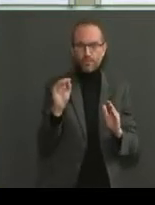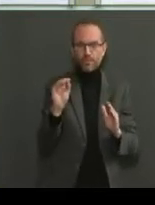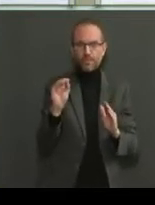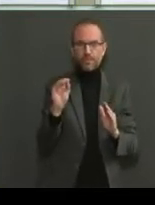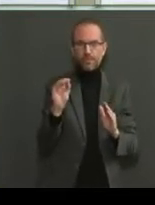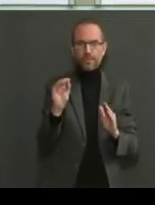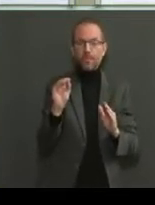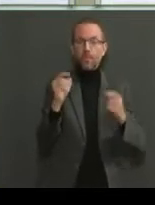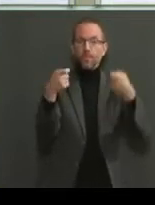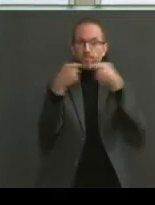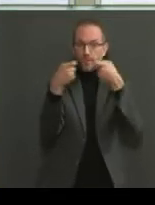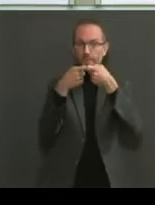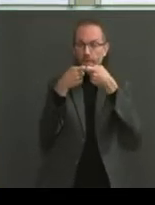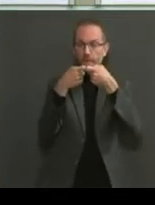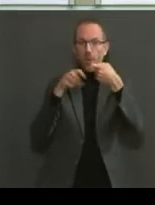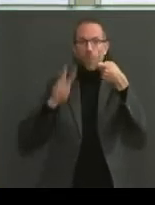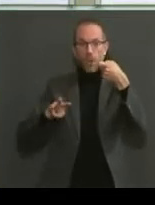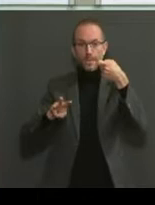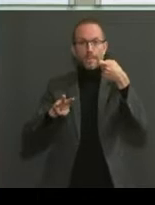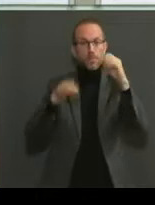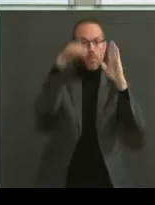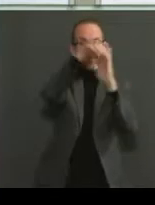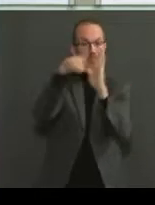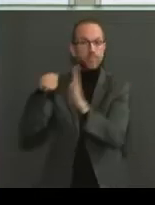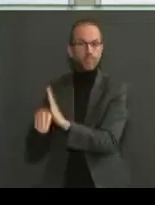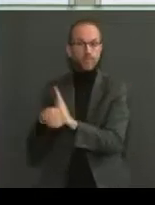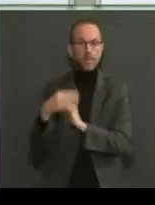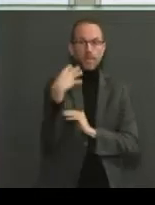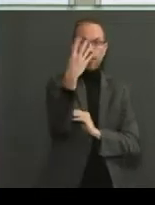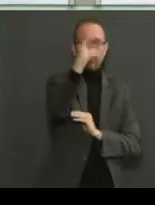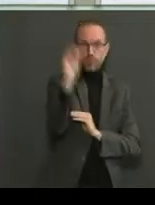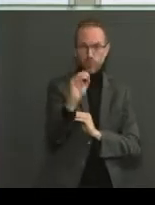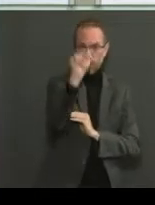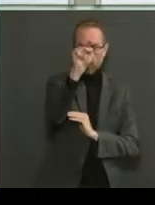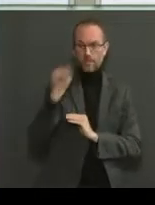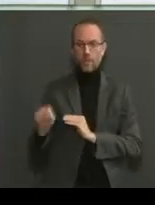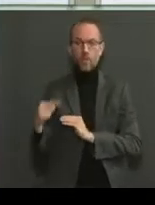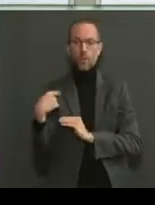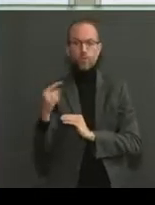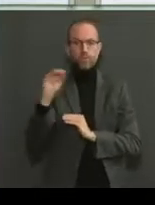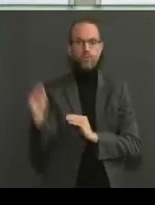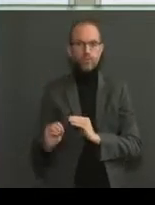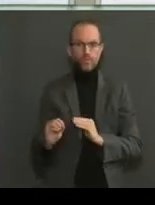qu'à Bruxelles et en Wallonie, ils baissent respectivement de 14 et de 11%.